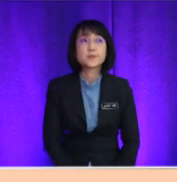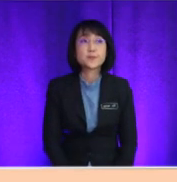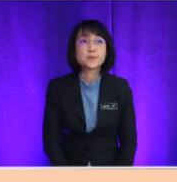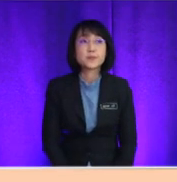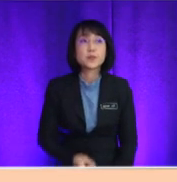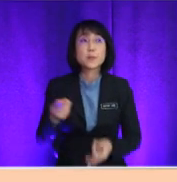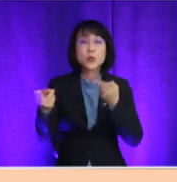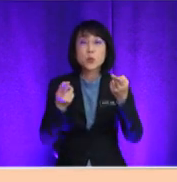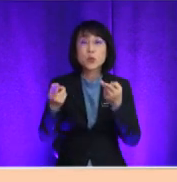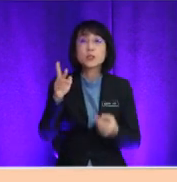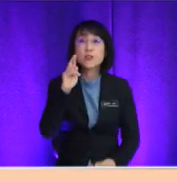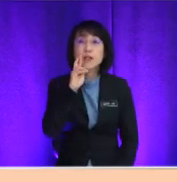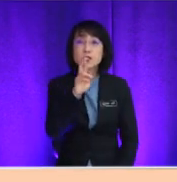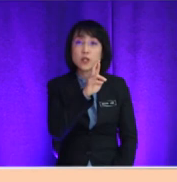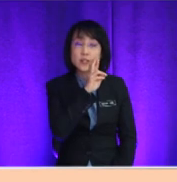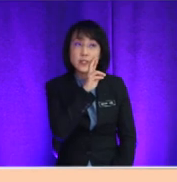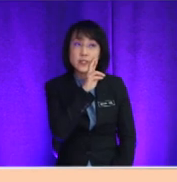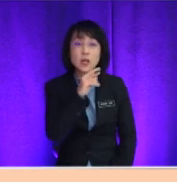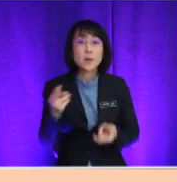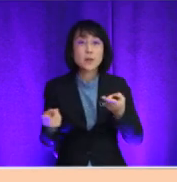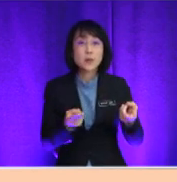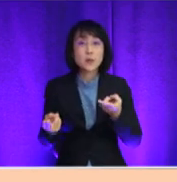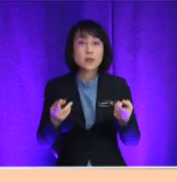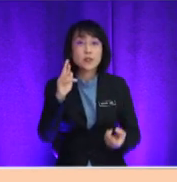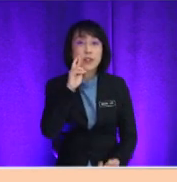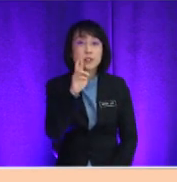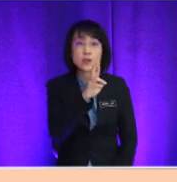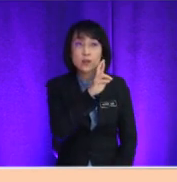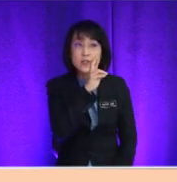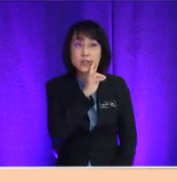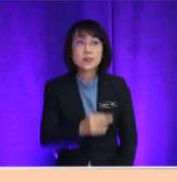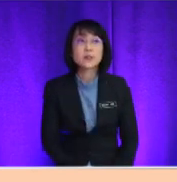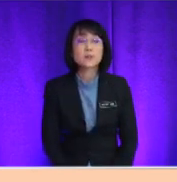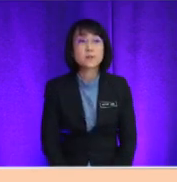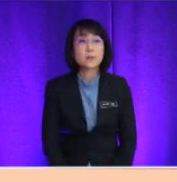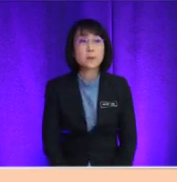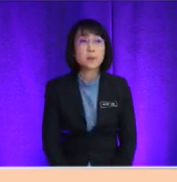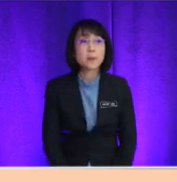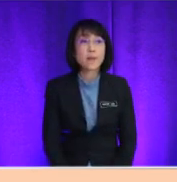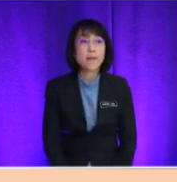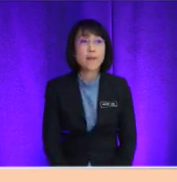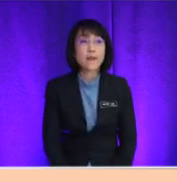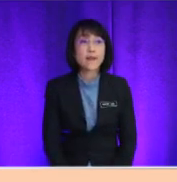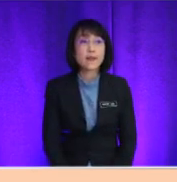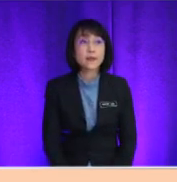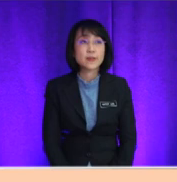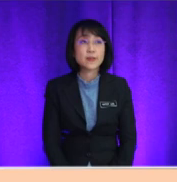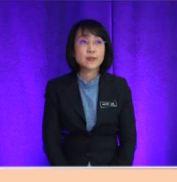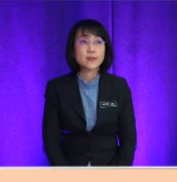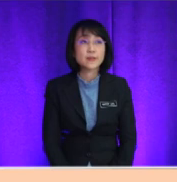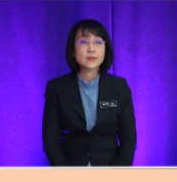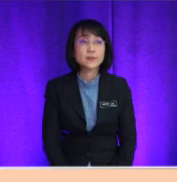Pengurus pengurus restoran ini mereka biasanya berfungsi